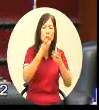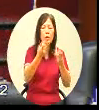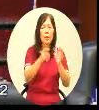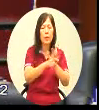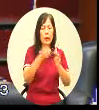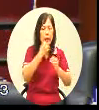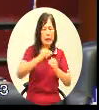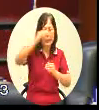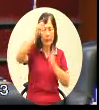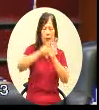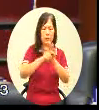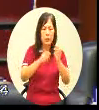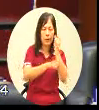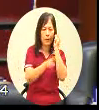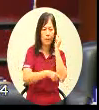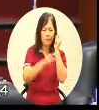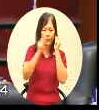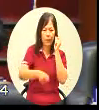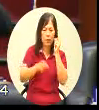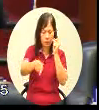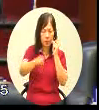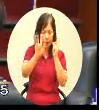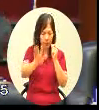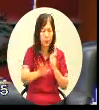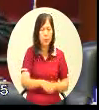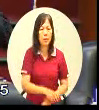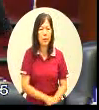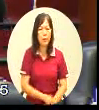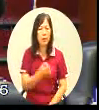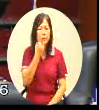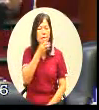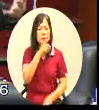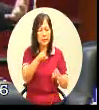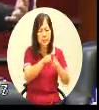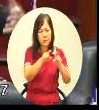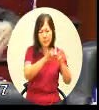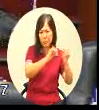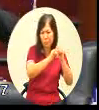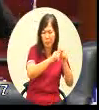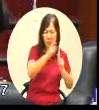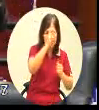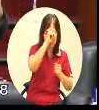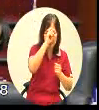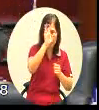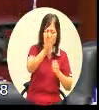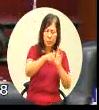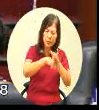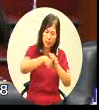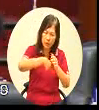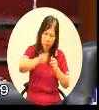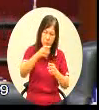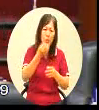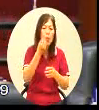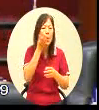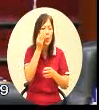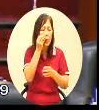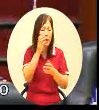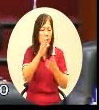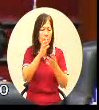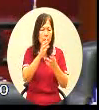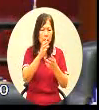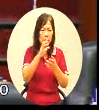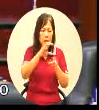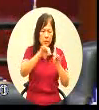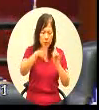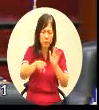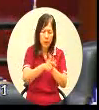院在那里哈。那所以民众希望有一个可以去的地方阅览室。那我在几年前也